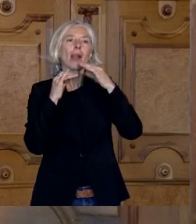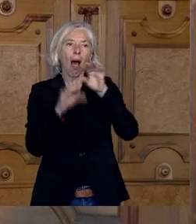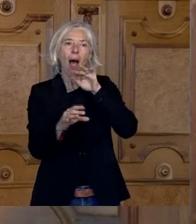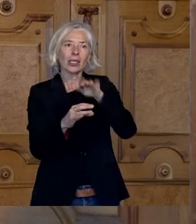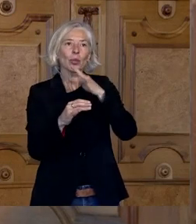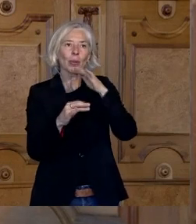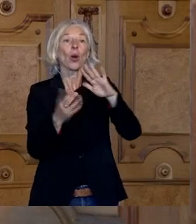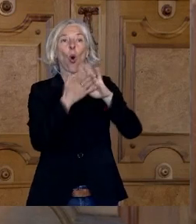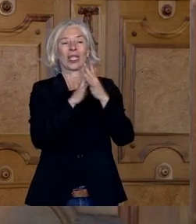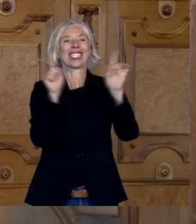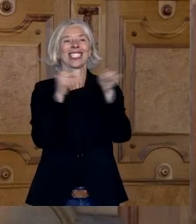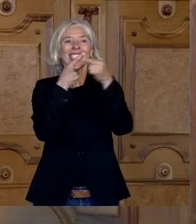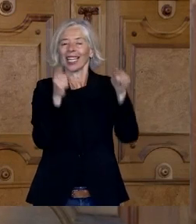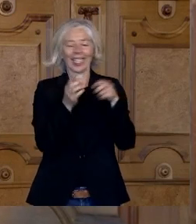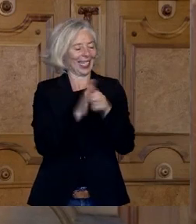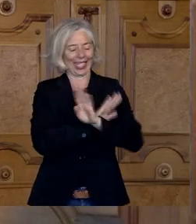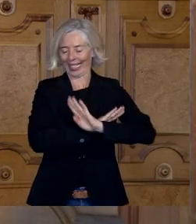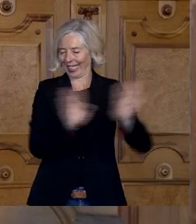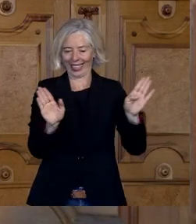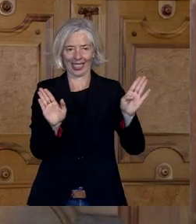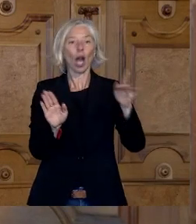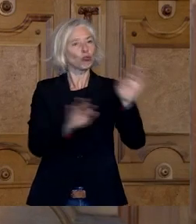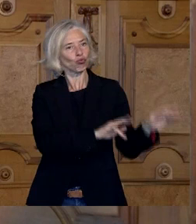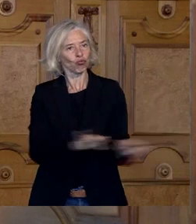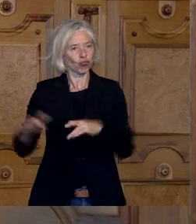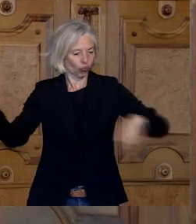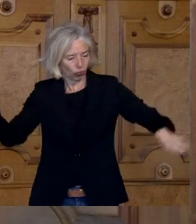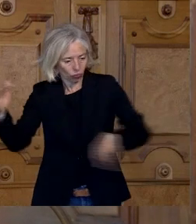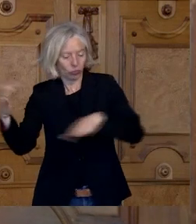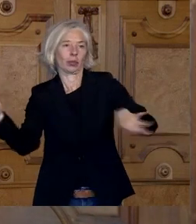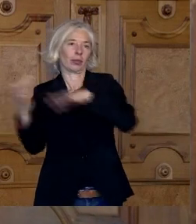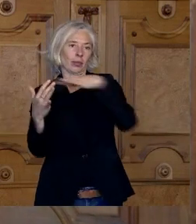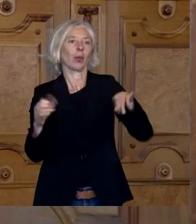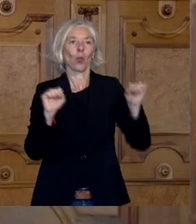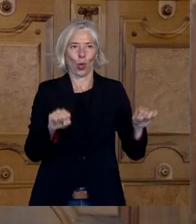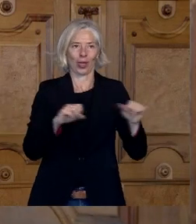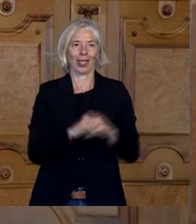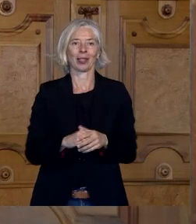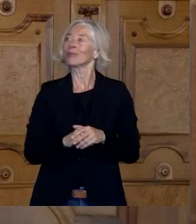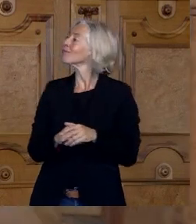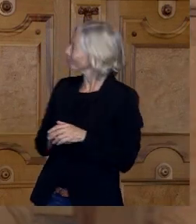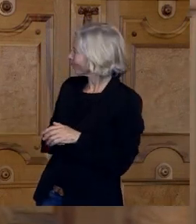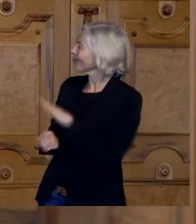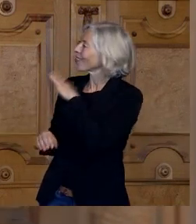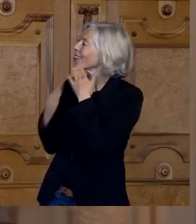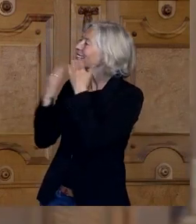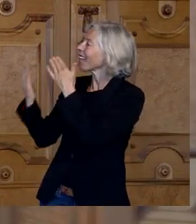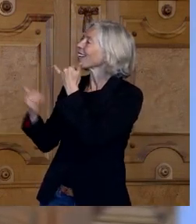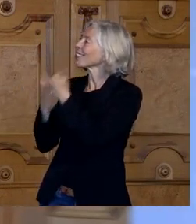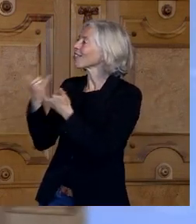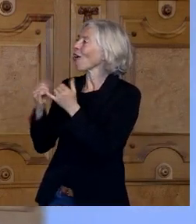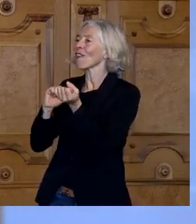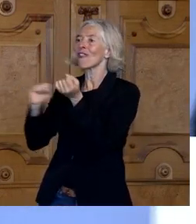Aber Sie sehen, weitere Möglichkeiten sind jetzt vorhanden. Vielen Dank, Martina Wild. Als nächstes darf ich